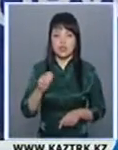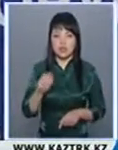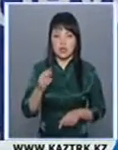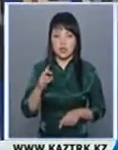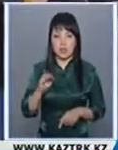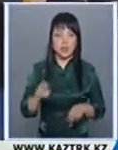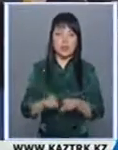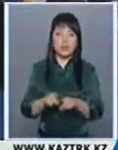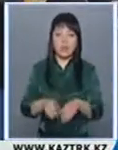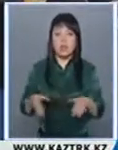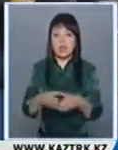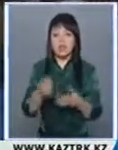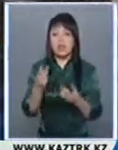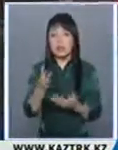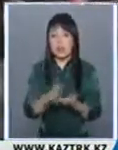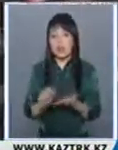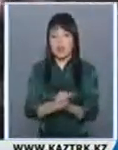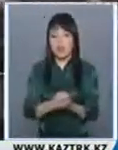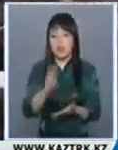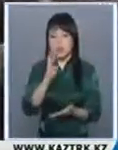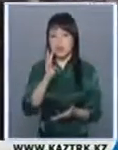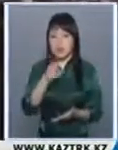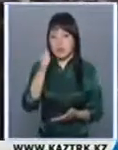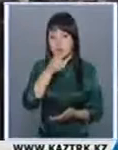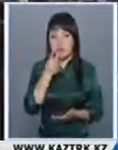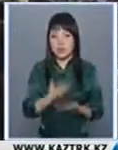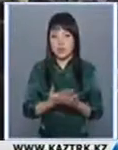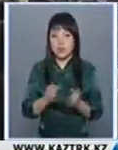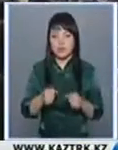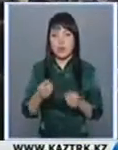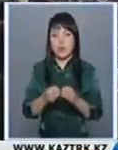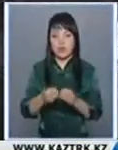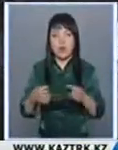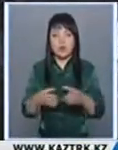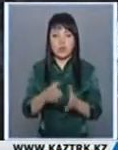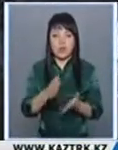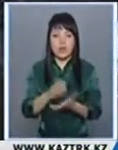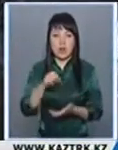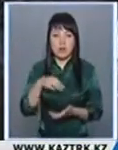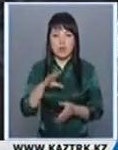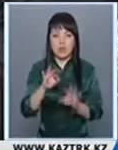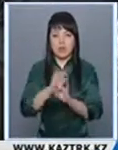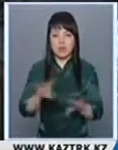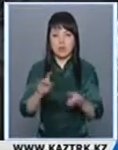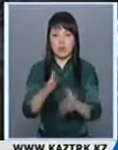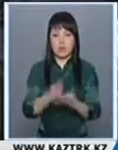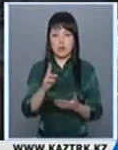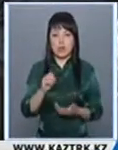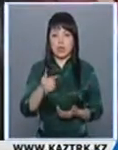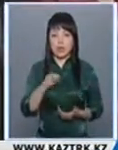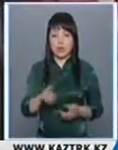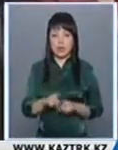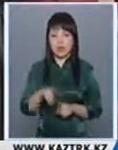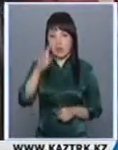тұрақты компаниялардың акцияларын іріктеп, алдағы 3-4 жылда 10 компанияны IPO-ға шығару жоспарын отырғанын айтты. Олар Кегок,